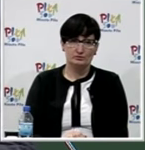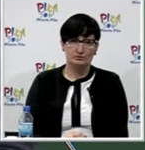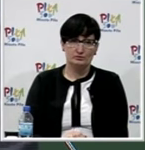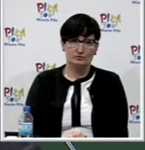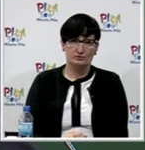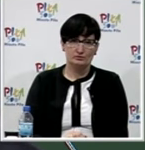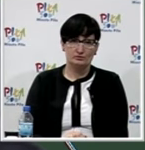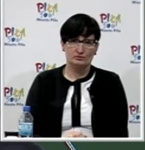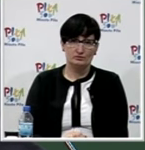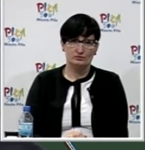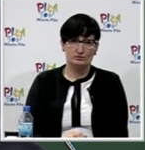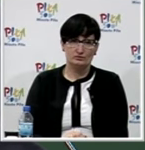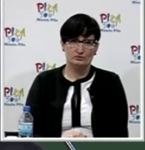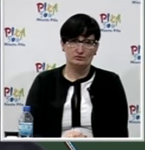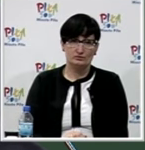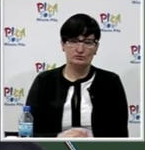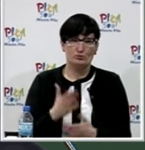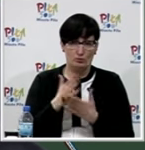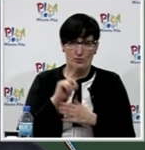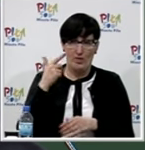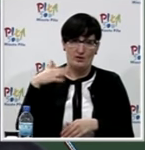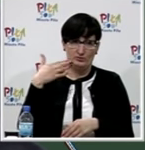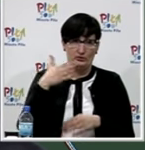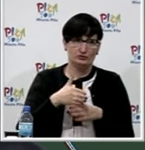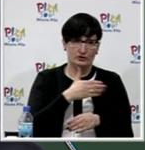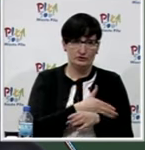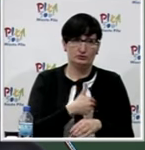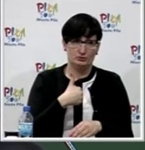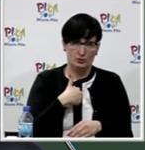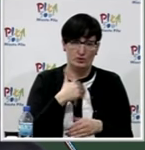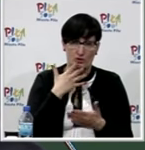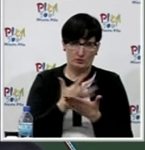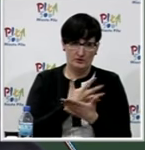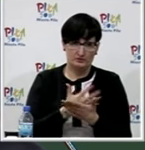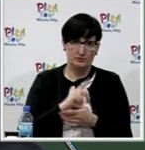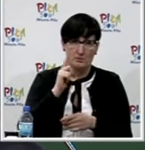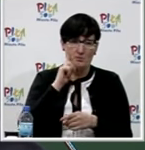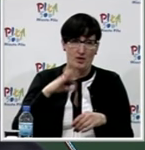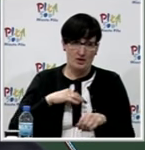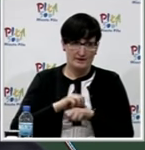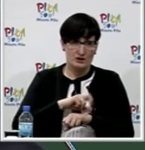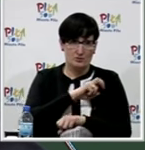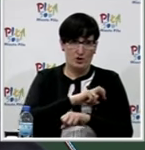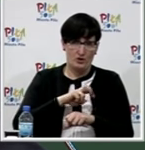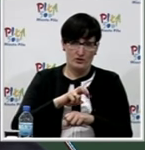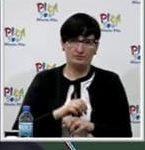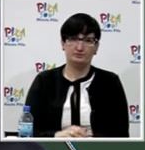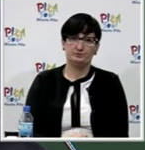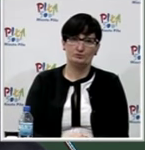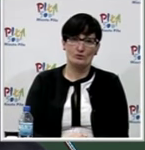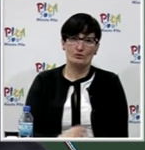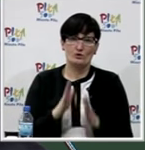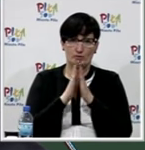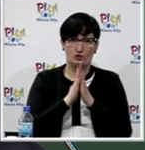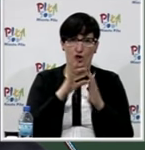774. Argumentacja została już przez pana sekretarza przedstawiona. Jako projektodawcy, w imieniu projektodawcy proszę teraz o opinię Komisji